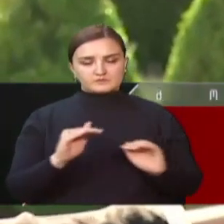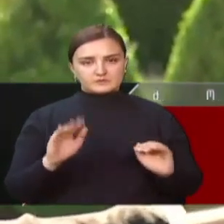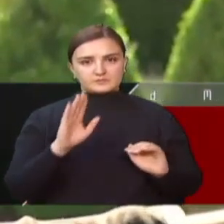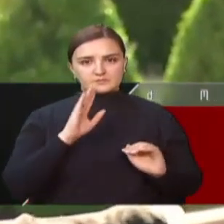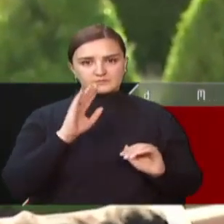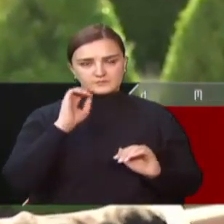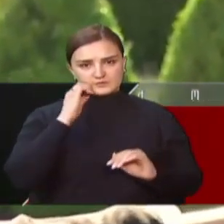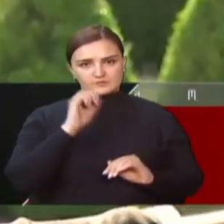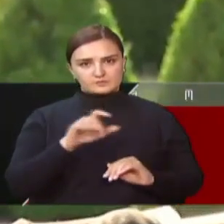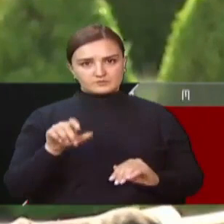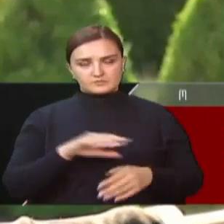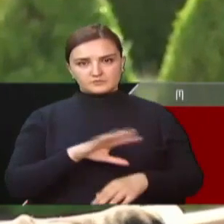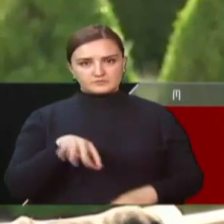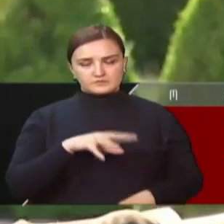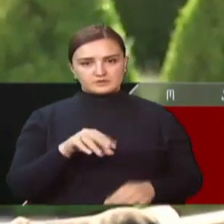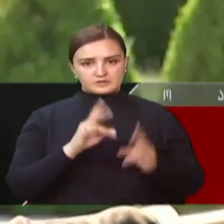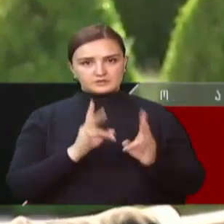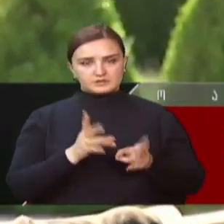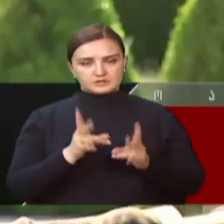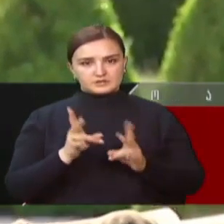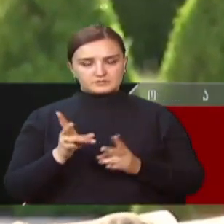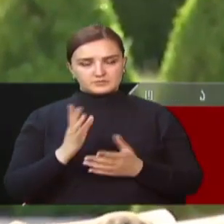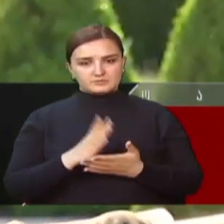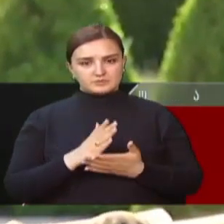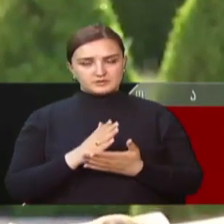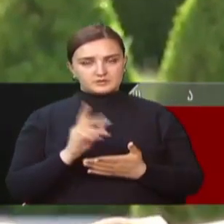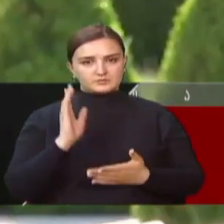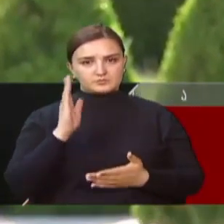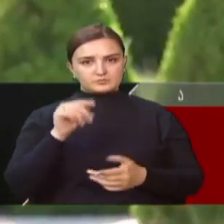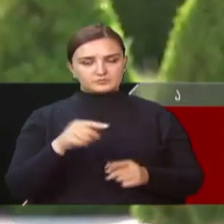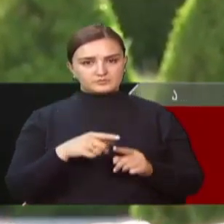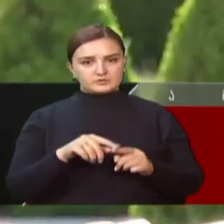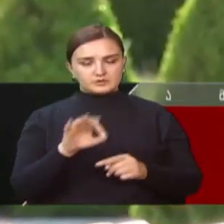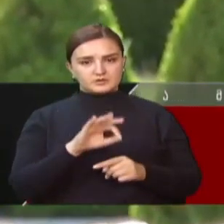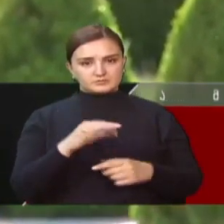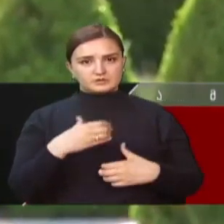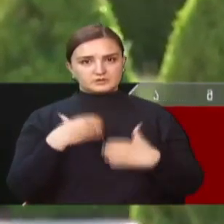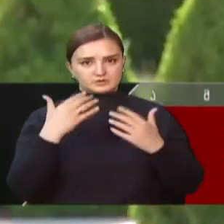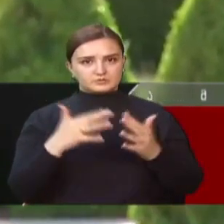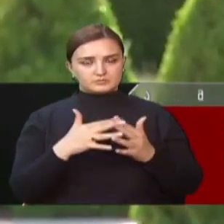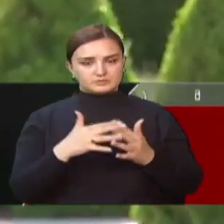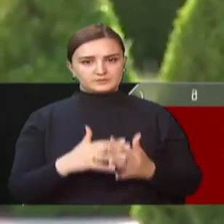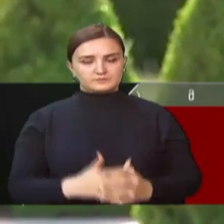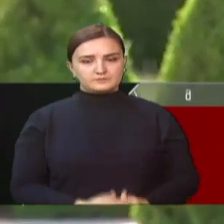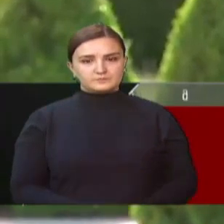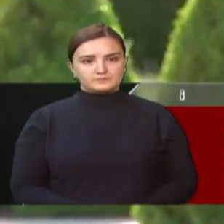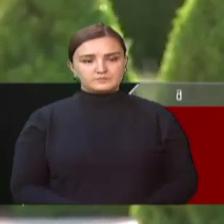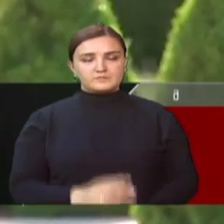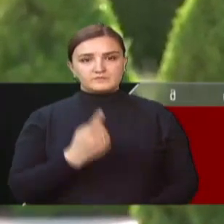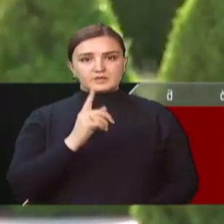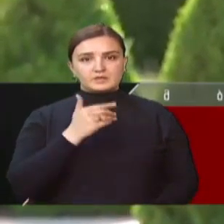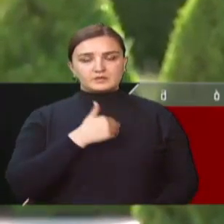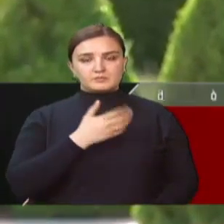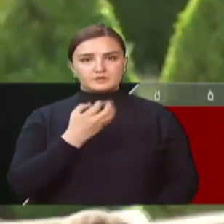kalebi, mohucebi, kolanid, da, zaraldebi, naiam, brutaluri sastegi omit. Mertiram minda kidev